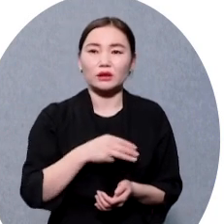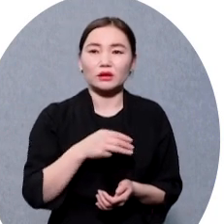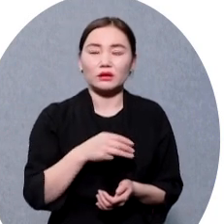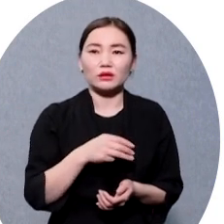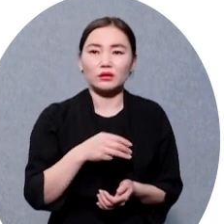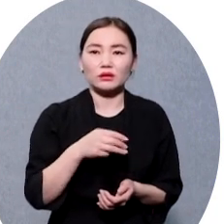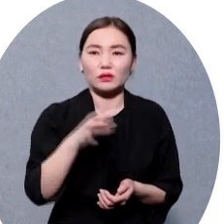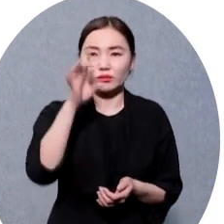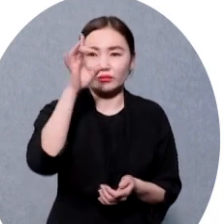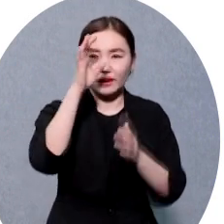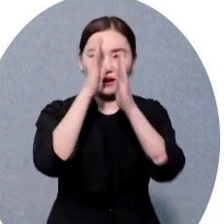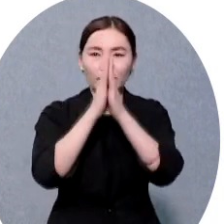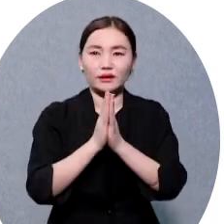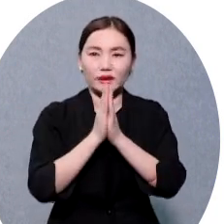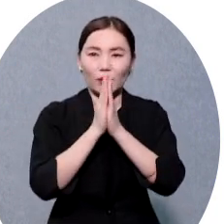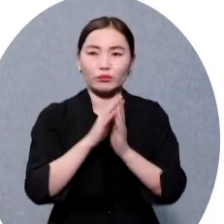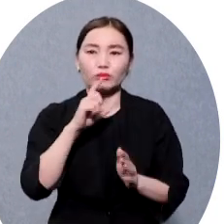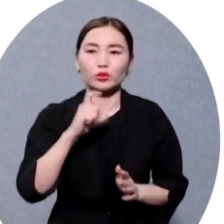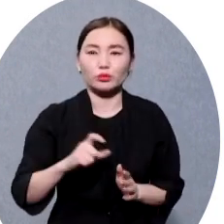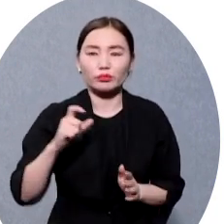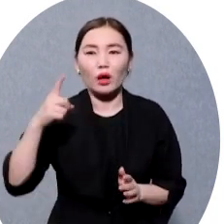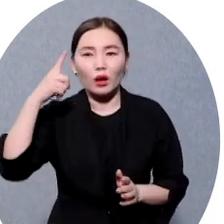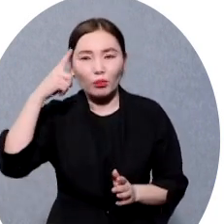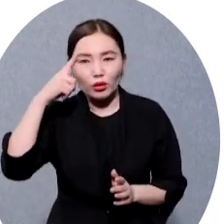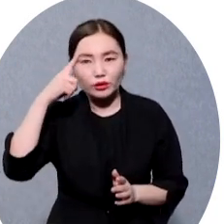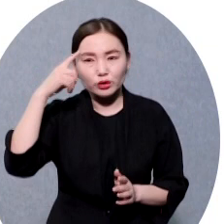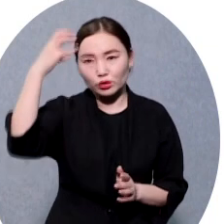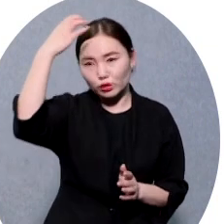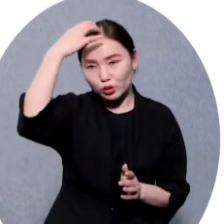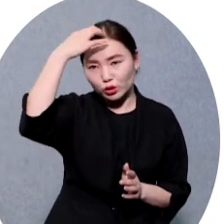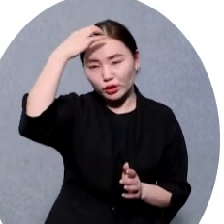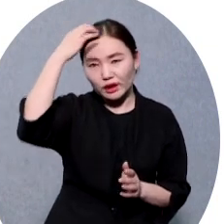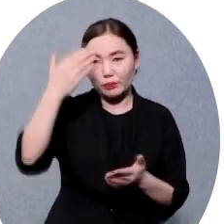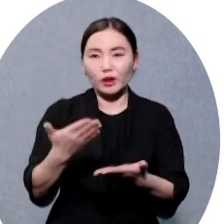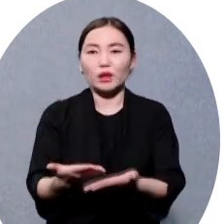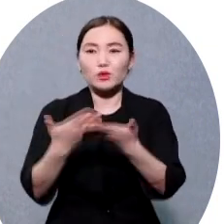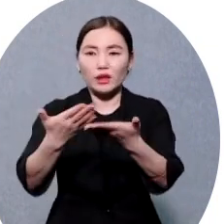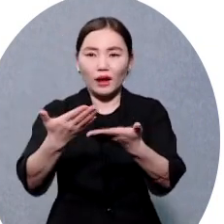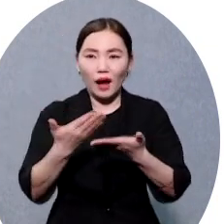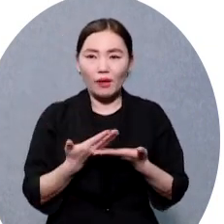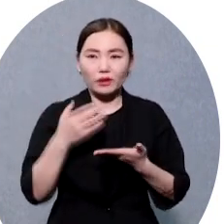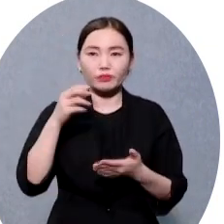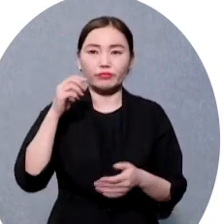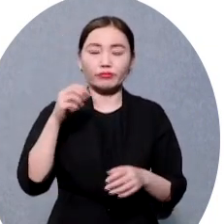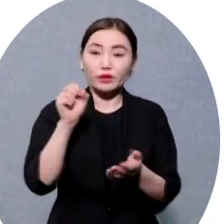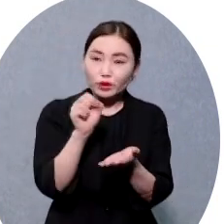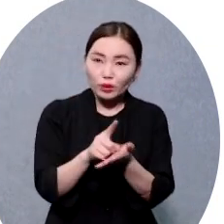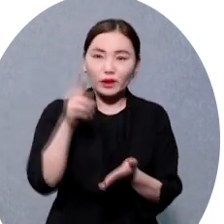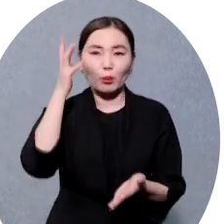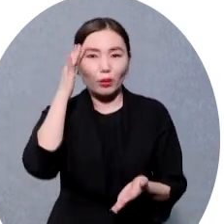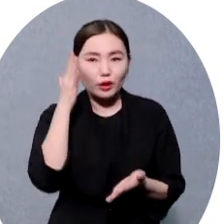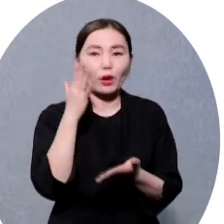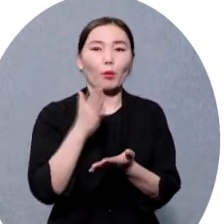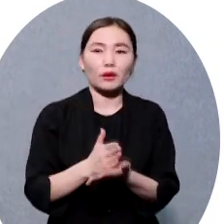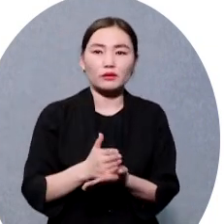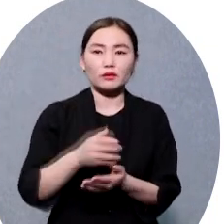те. За мөн төвдийн шашны зүтгүүлтнүүд өөрийн тусгаар тогтнолын одоо гол хэрэгт Монголоос цэрэг